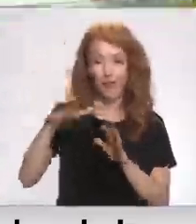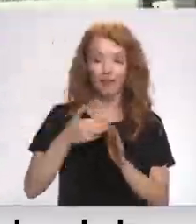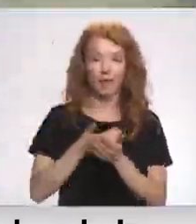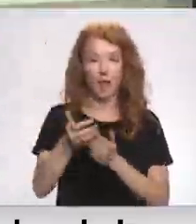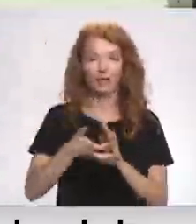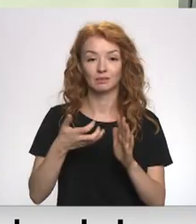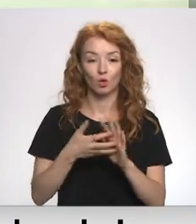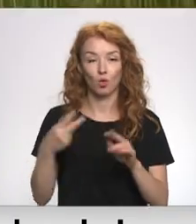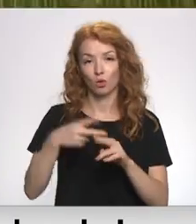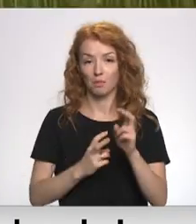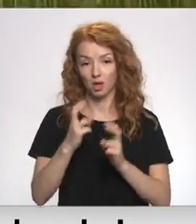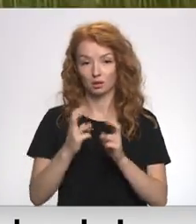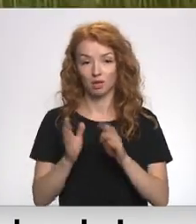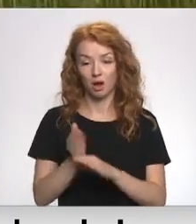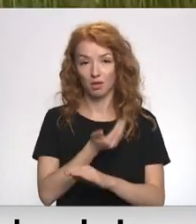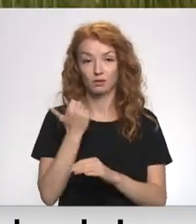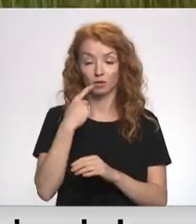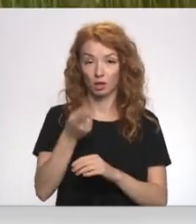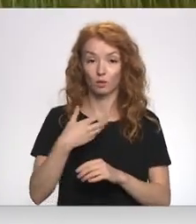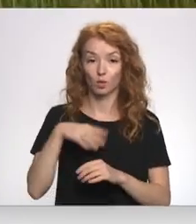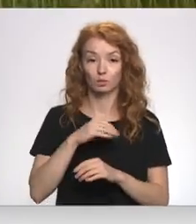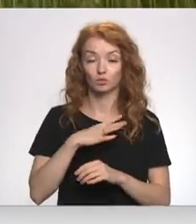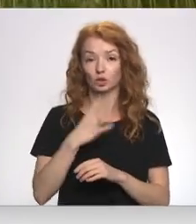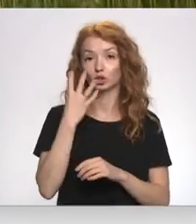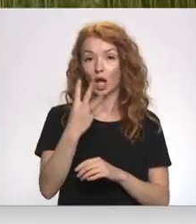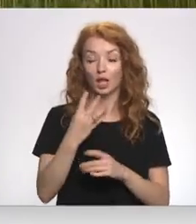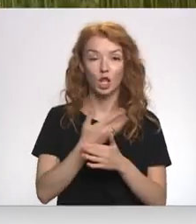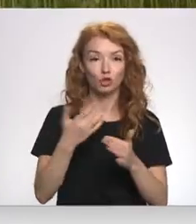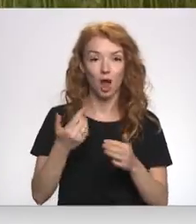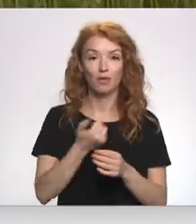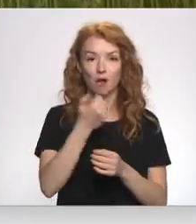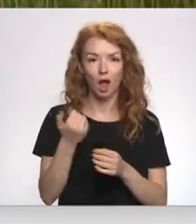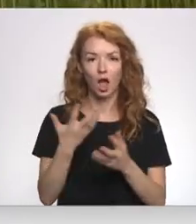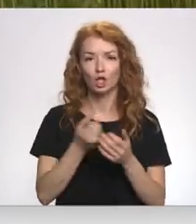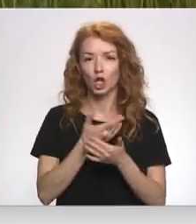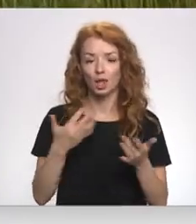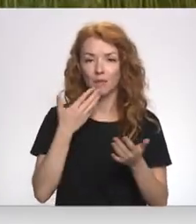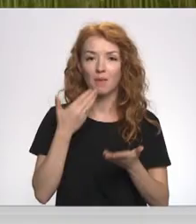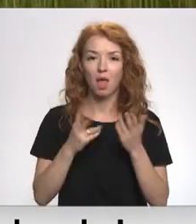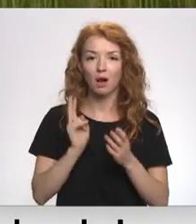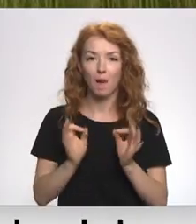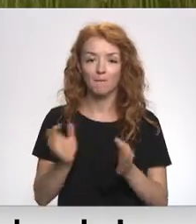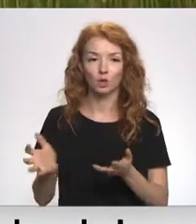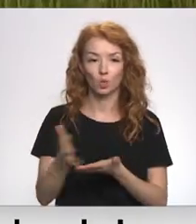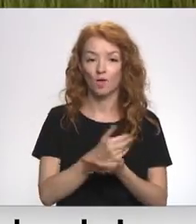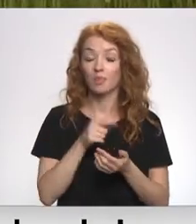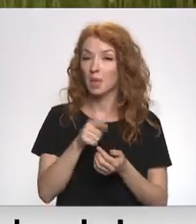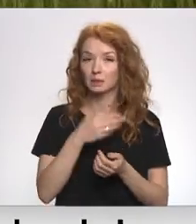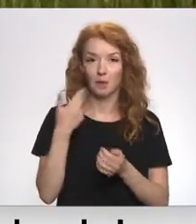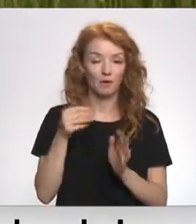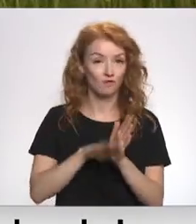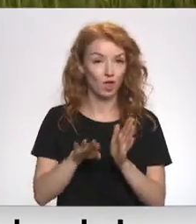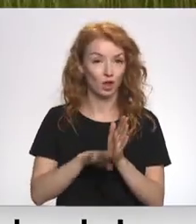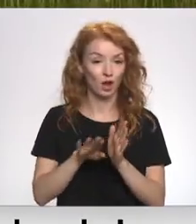tālākai pārstrādēji. Mums ir pašiem bijuši 4 gadi dažādi izmēģinājumi, kā kaņepi novākt, un viņi visi nav bijuši tie